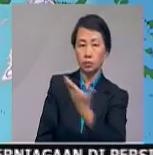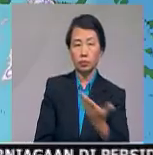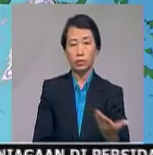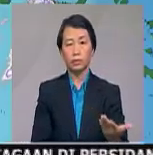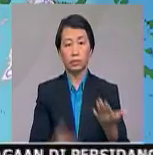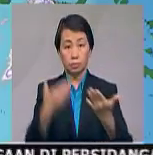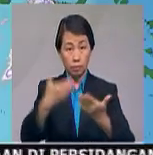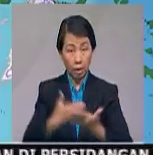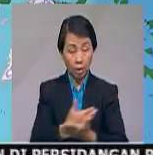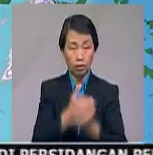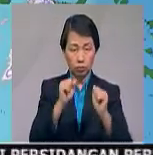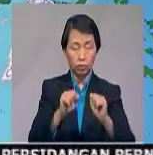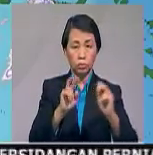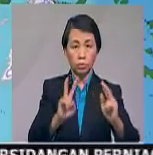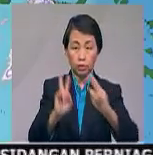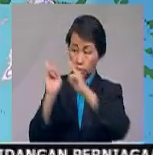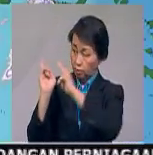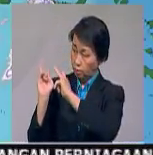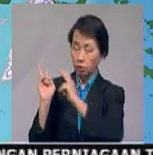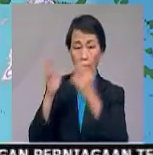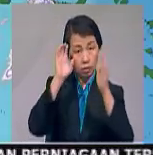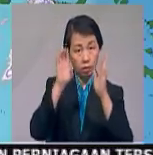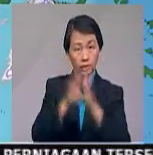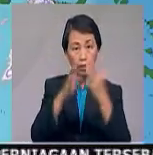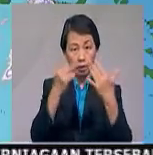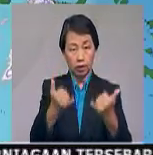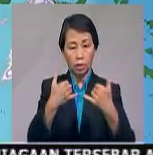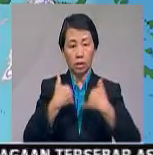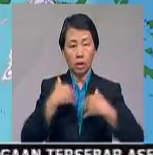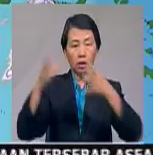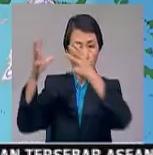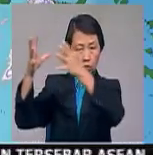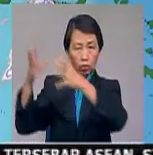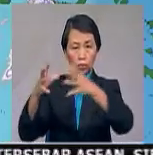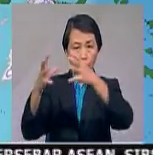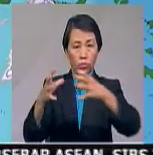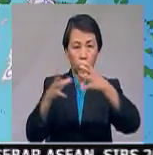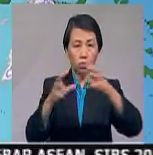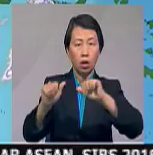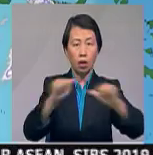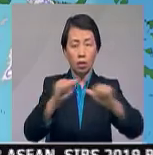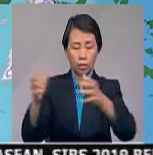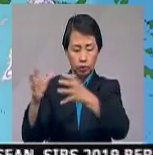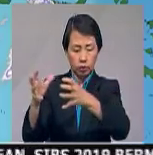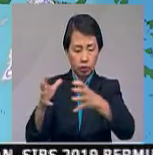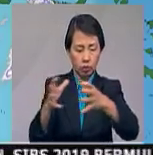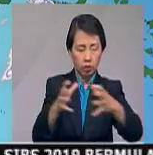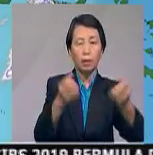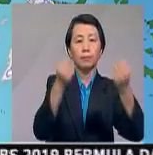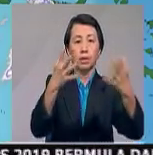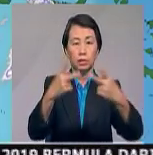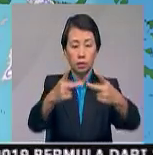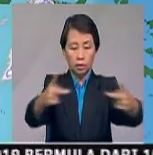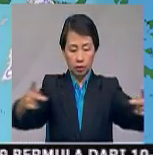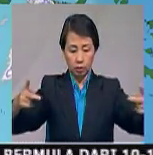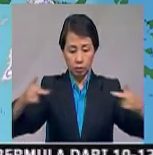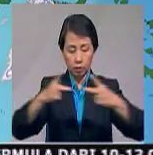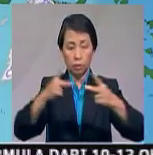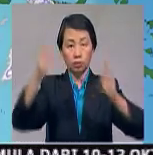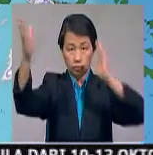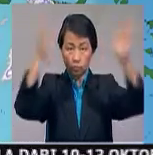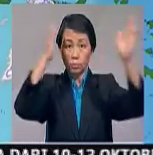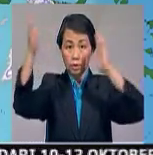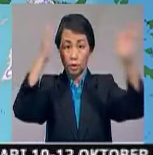satelit terkini. Dapat diperhatikan ketika ini terdapat pembentukan kelompok awan aktif di kebanyakan kawasan-kawasan di